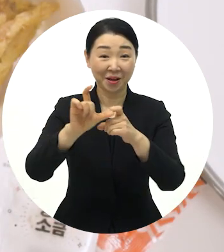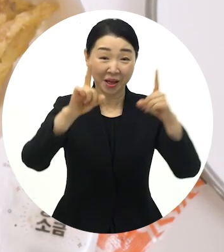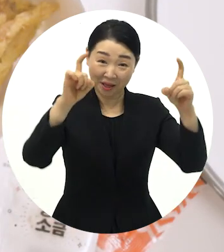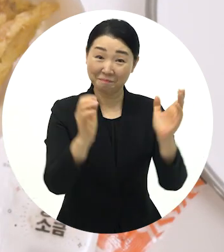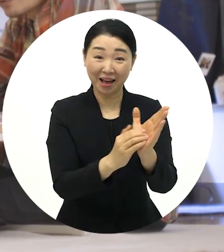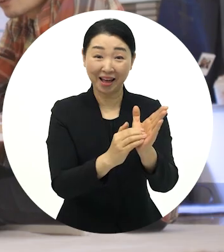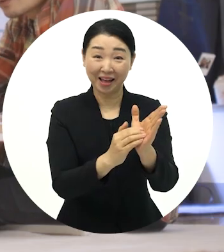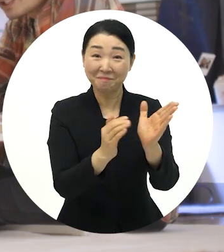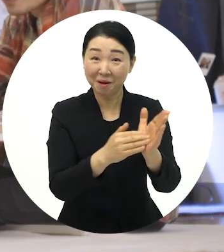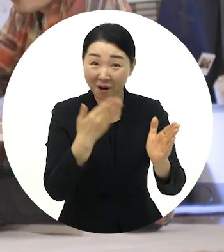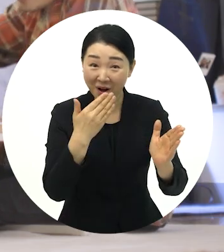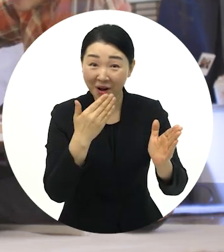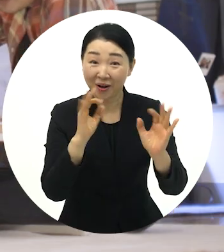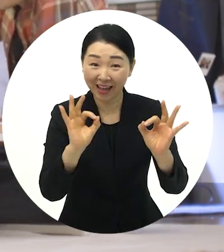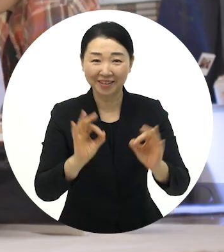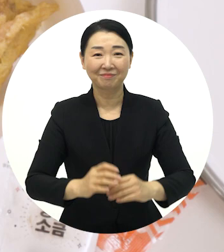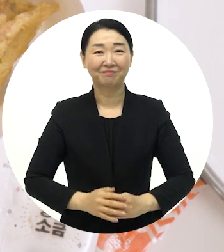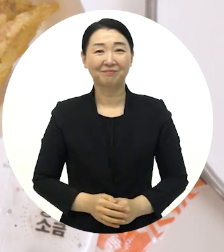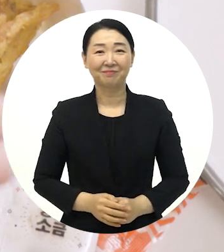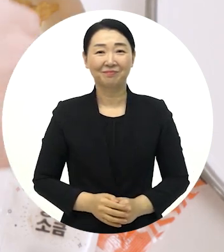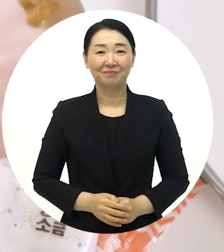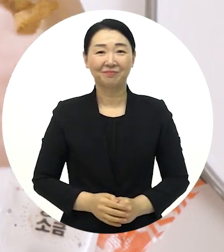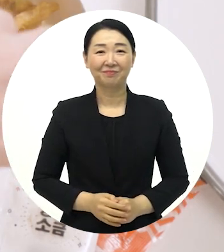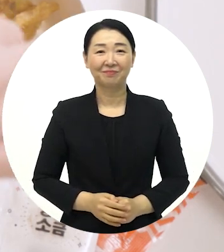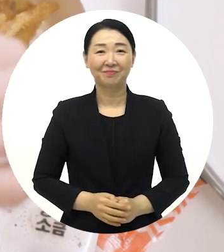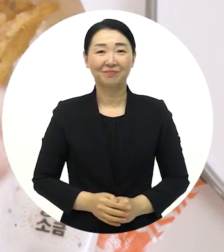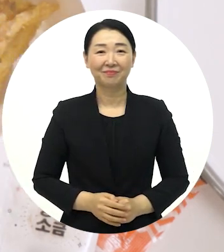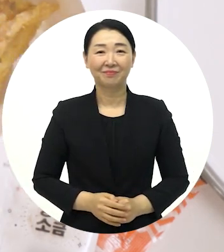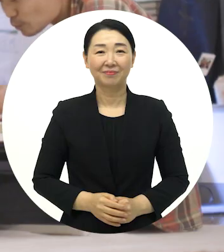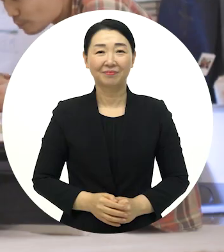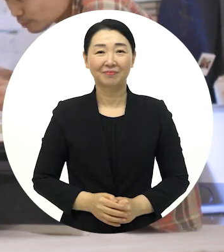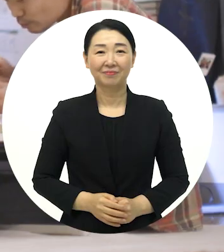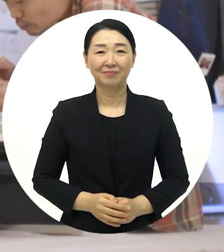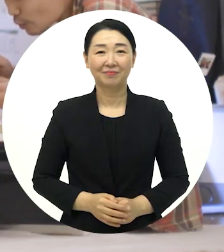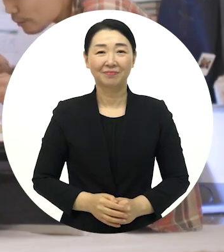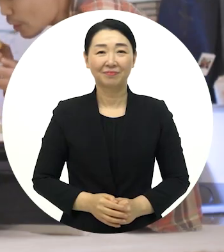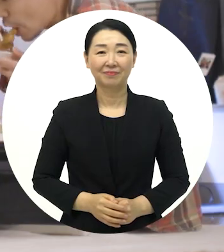이렇게. 다 찍었나? 다 찍었나? 공항샷? 자, 먹어보자. 먹어보자. 맛있겠다.